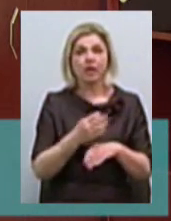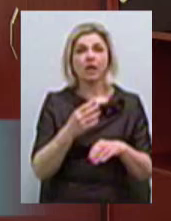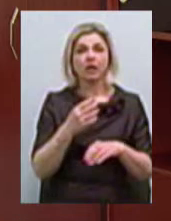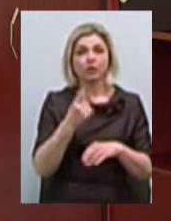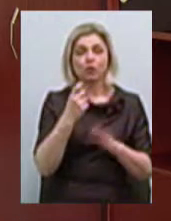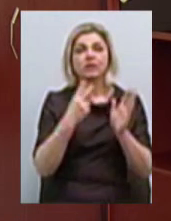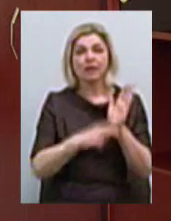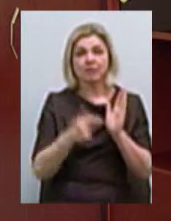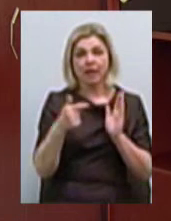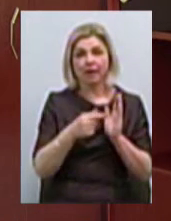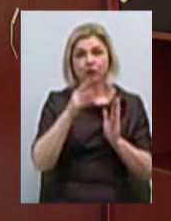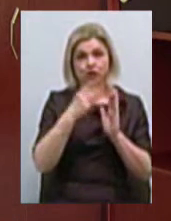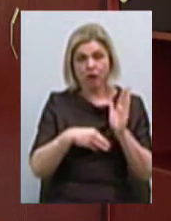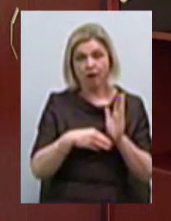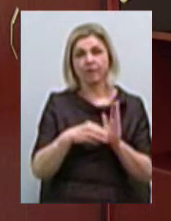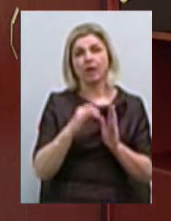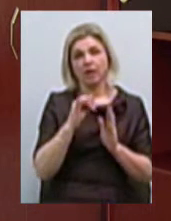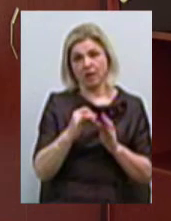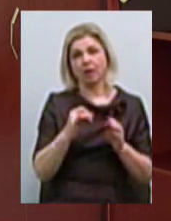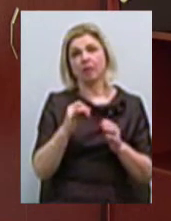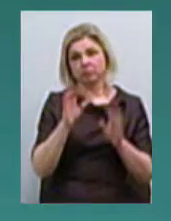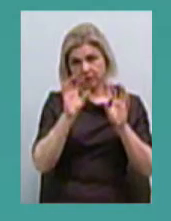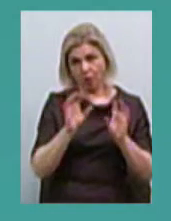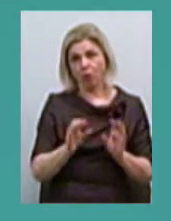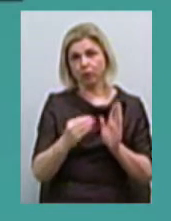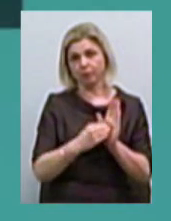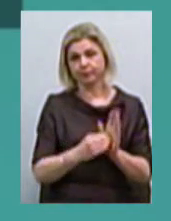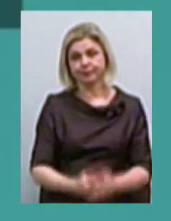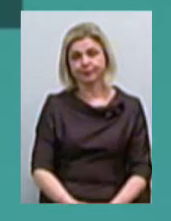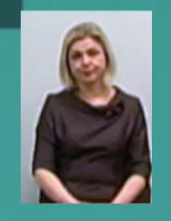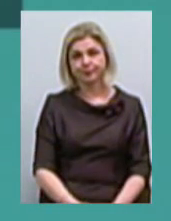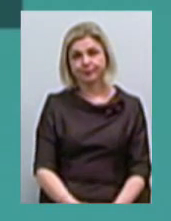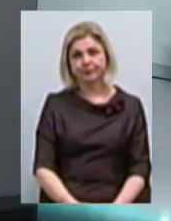штрафу передбачено діючим законодавством.